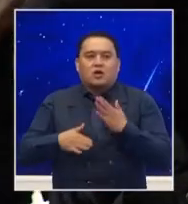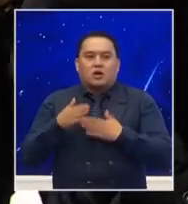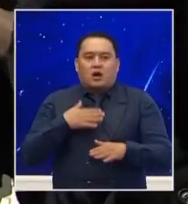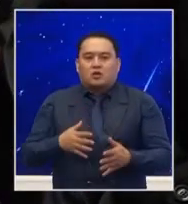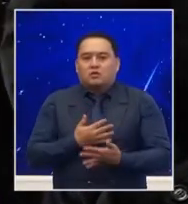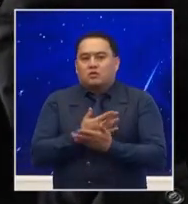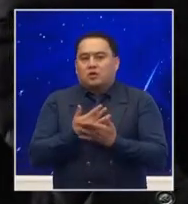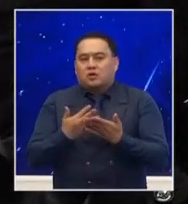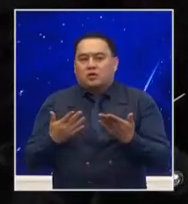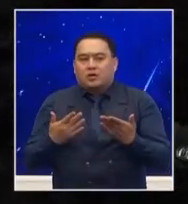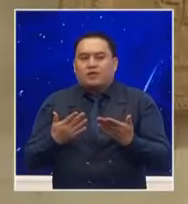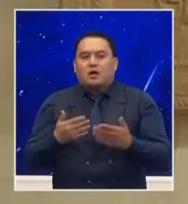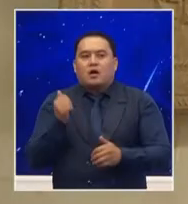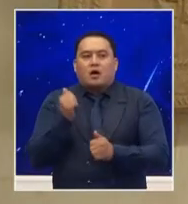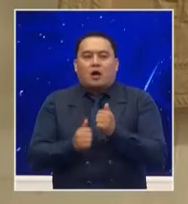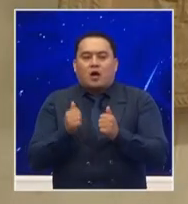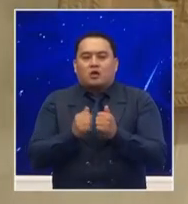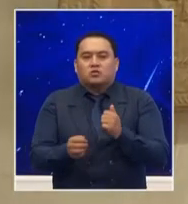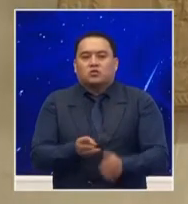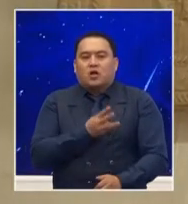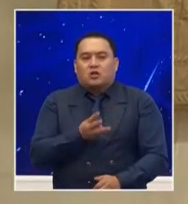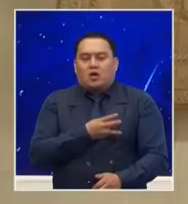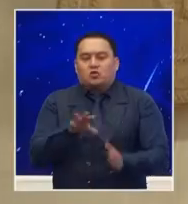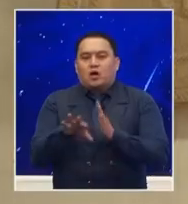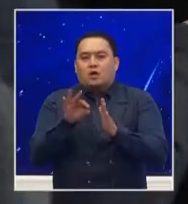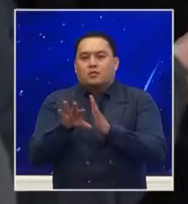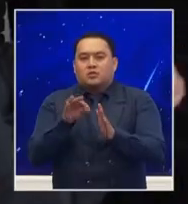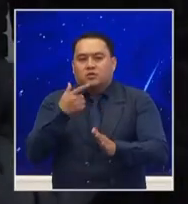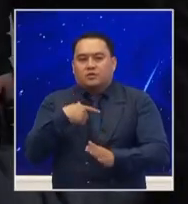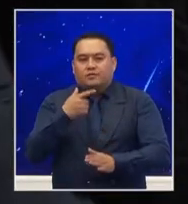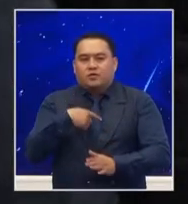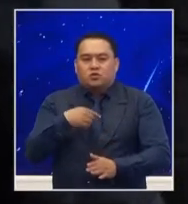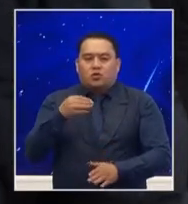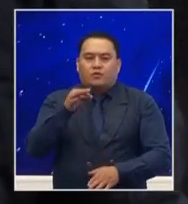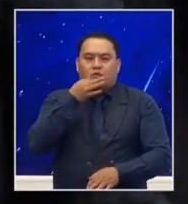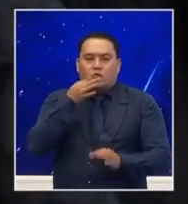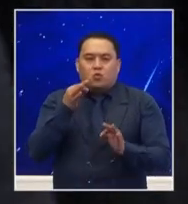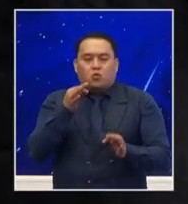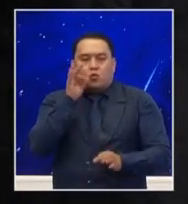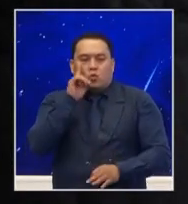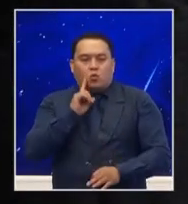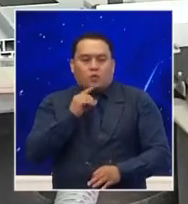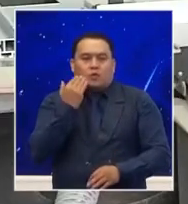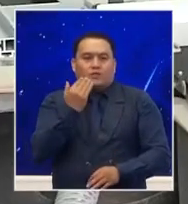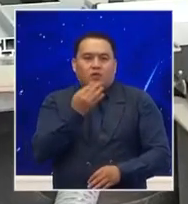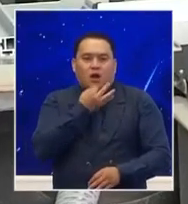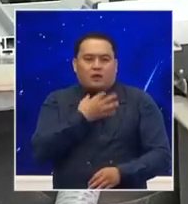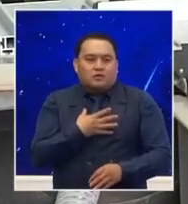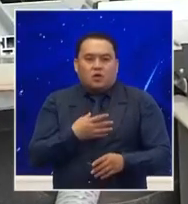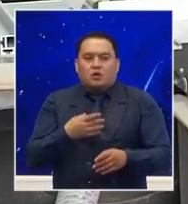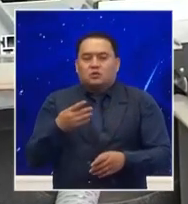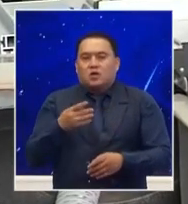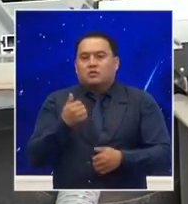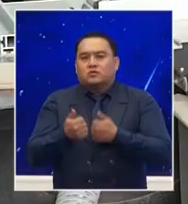широкий ассортимент товаров. Каждый желающий сможет выбрать изделие по своему собственному вкусу. Дизайнеры компании трудятся на славу